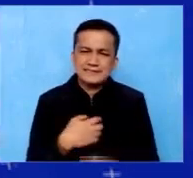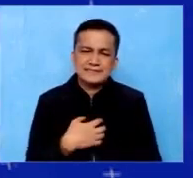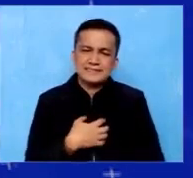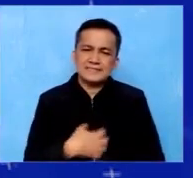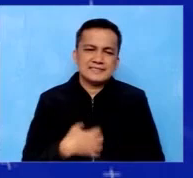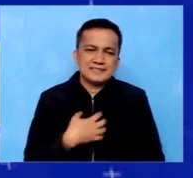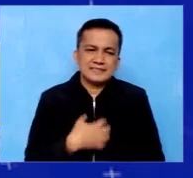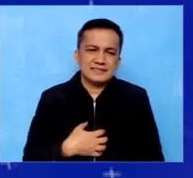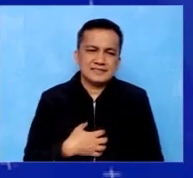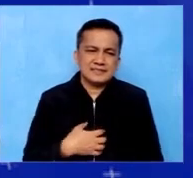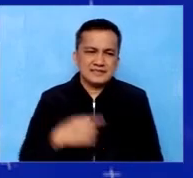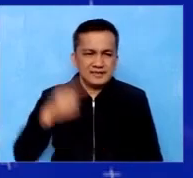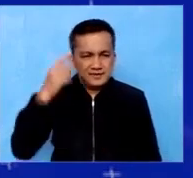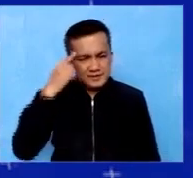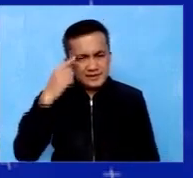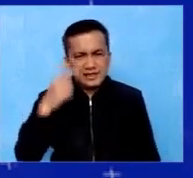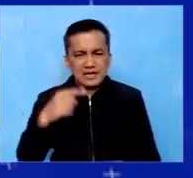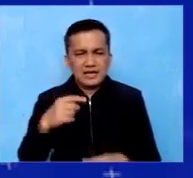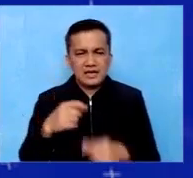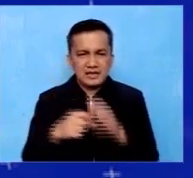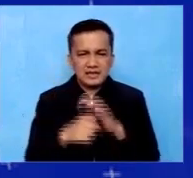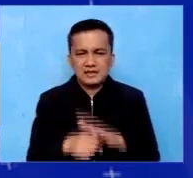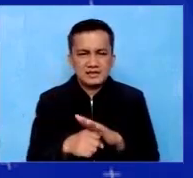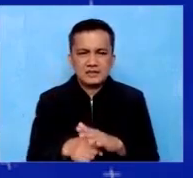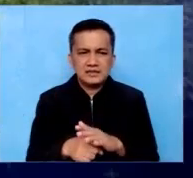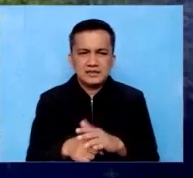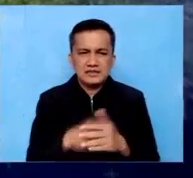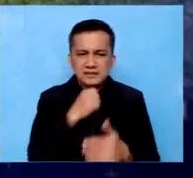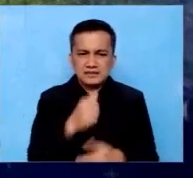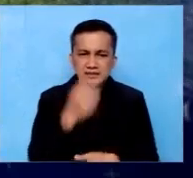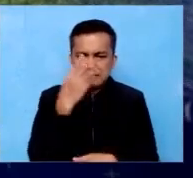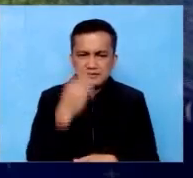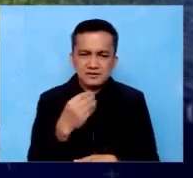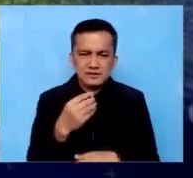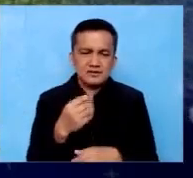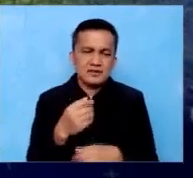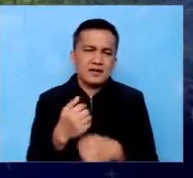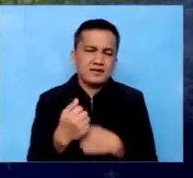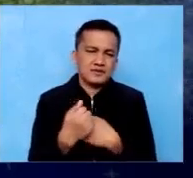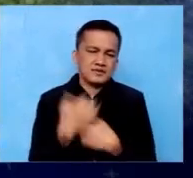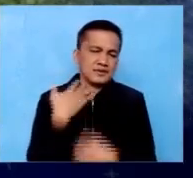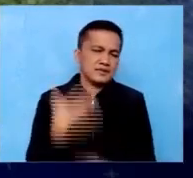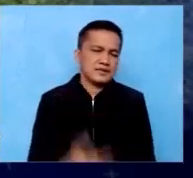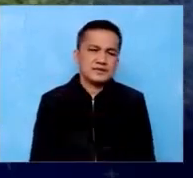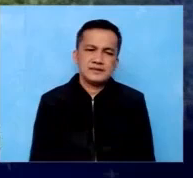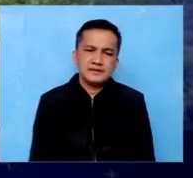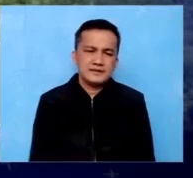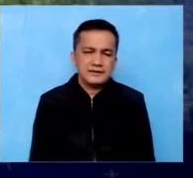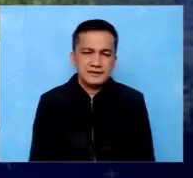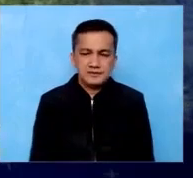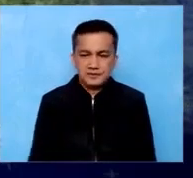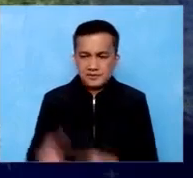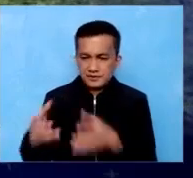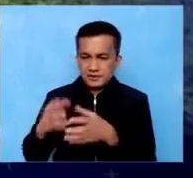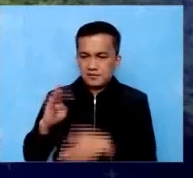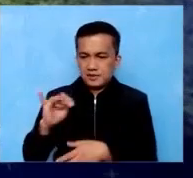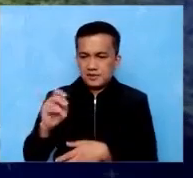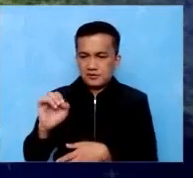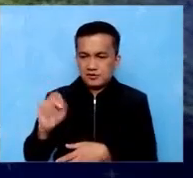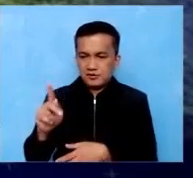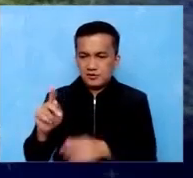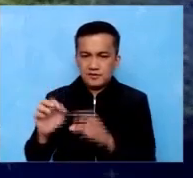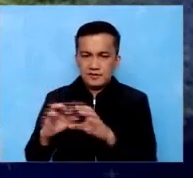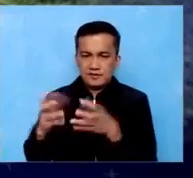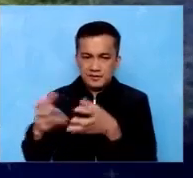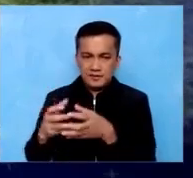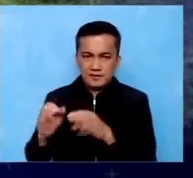health namin, sa gabi-gabing walang tulog, abiktado na. Bukod sa pamilya Bitangkor, ninakawan din daw ang isa pang bahay